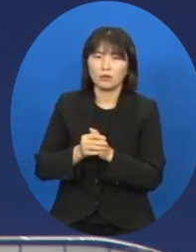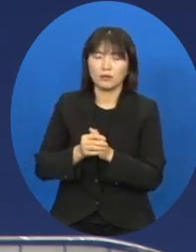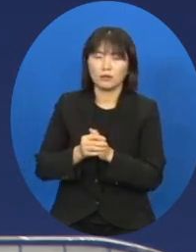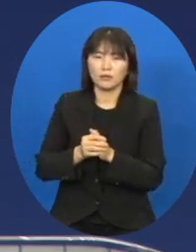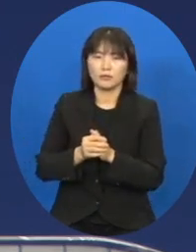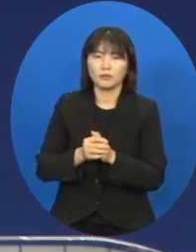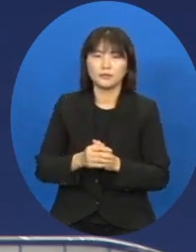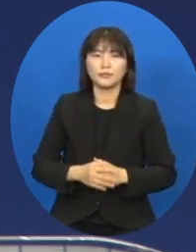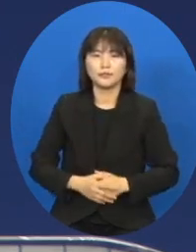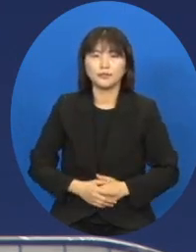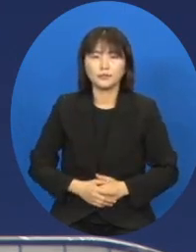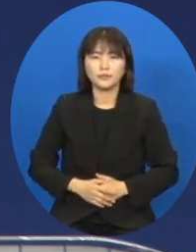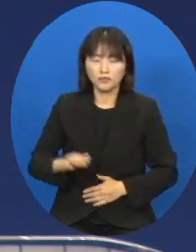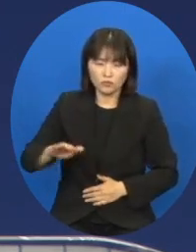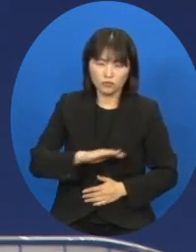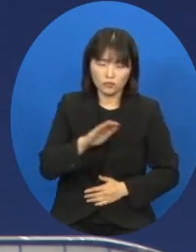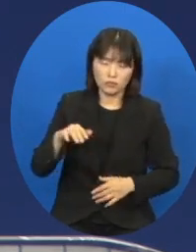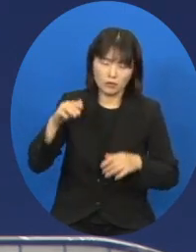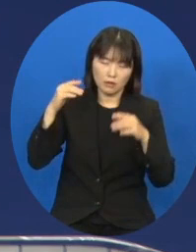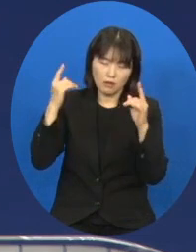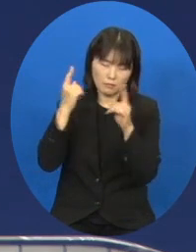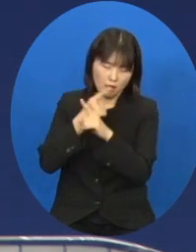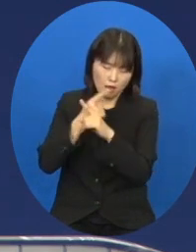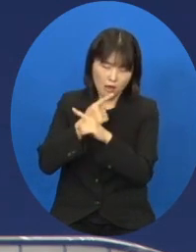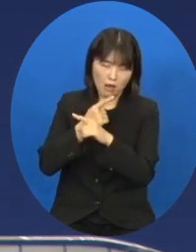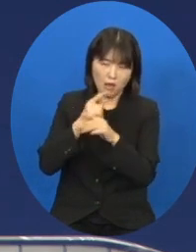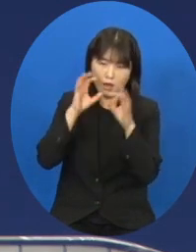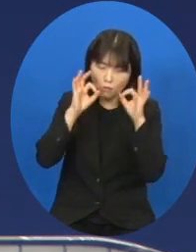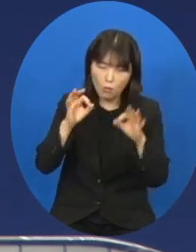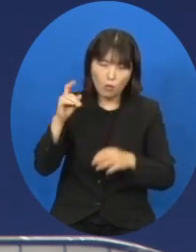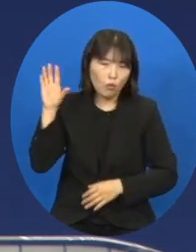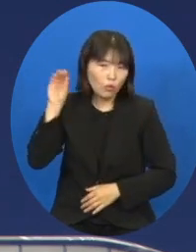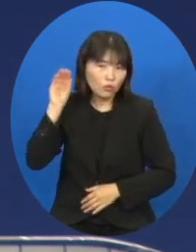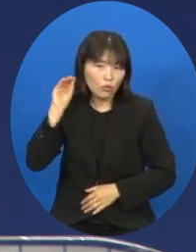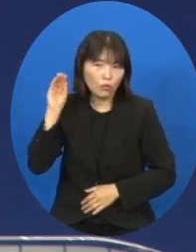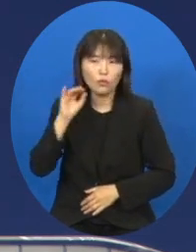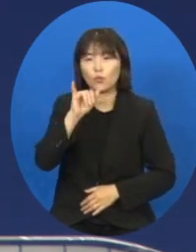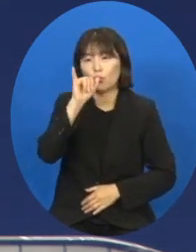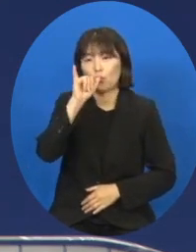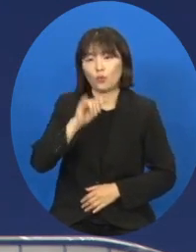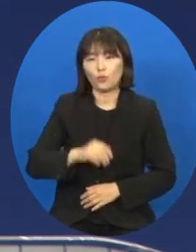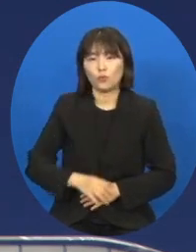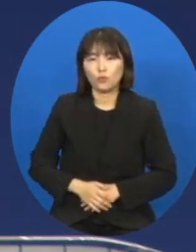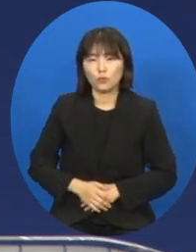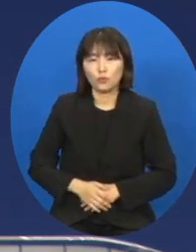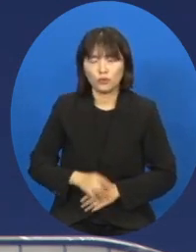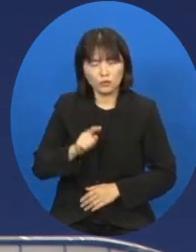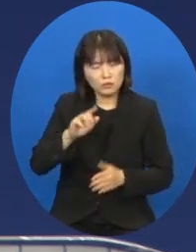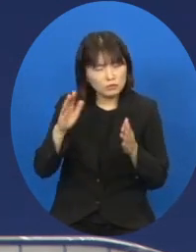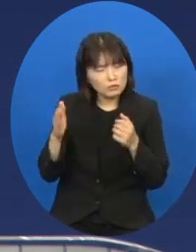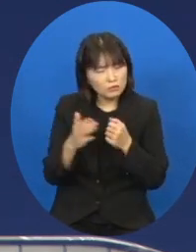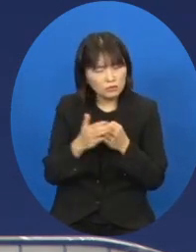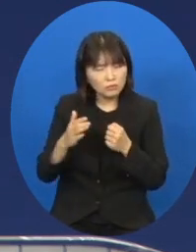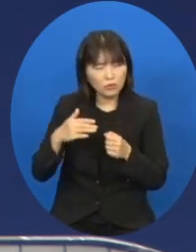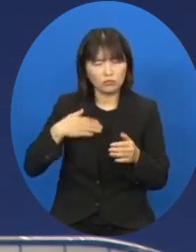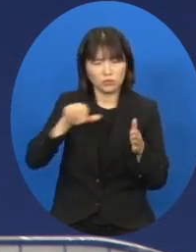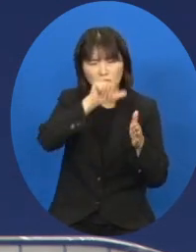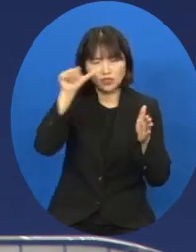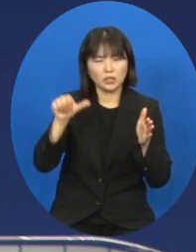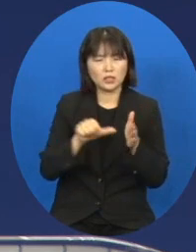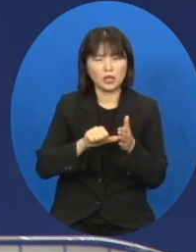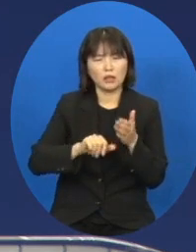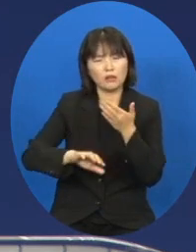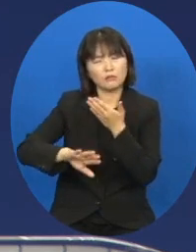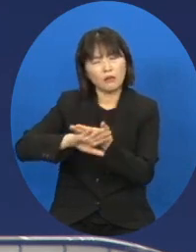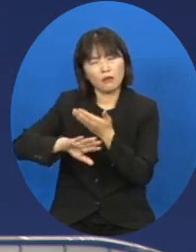거예요. 우리가 날마다 보고 듣는 게 있습니다. 그것 때문에 우리 인생이 다르게